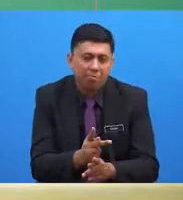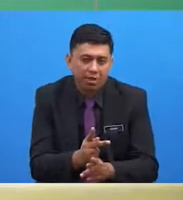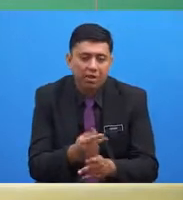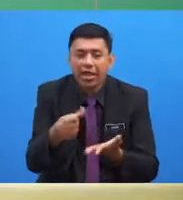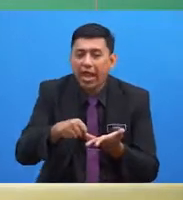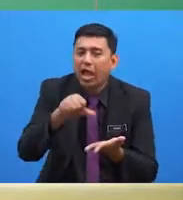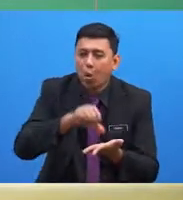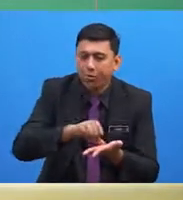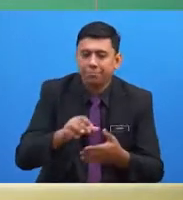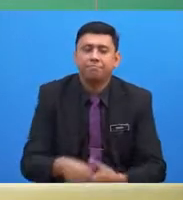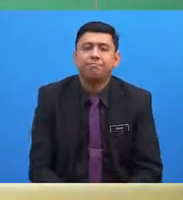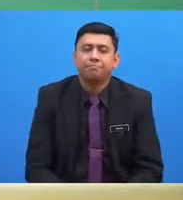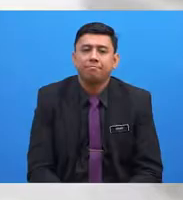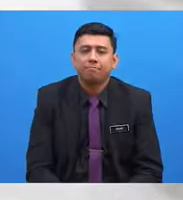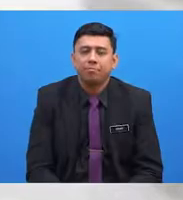akaun.